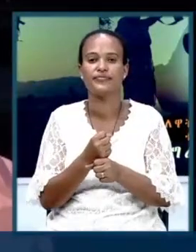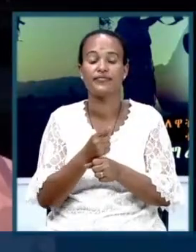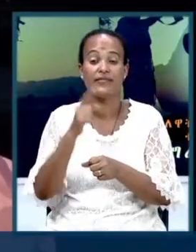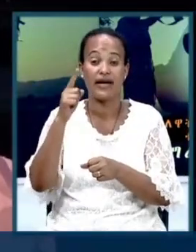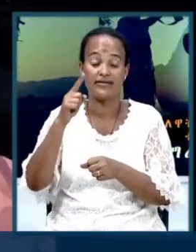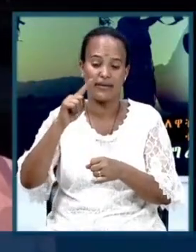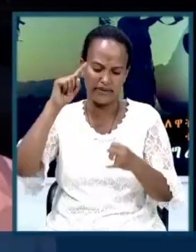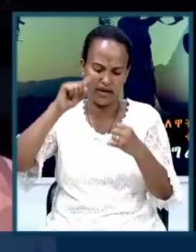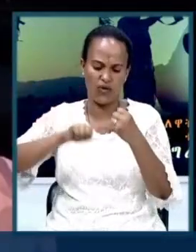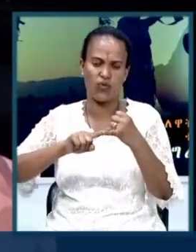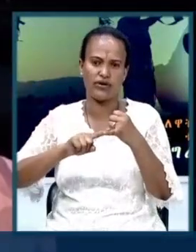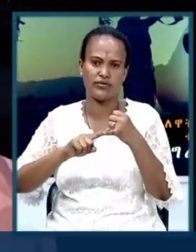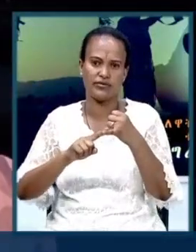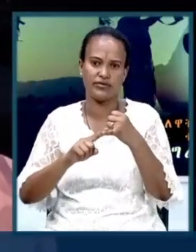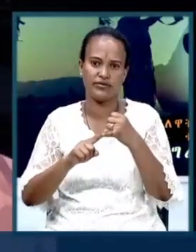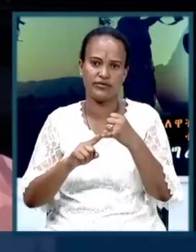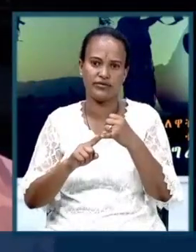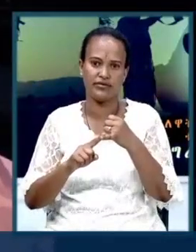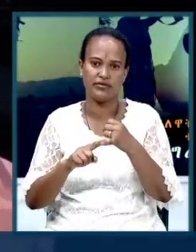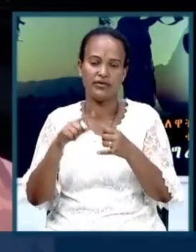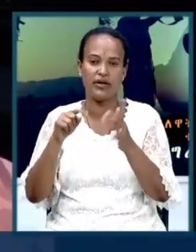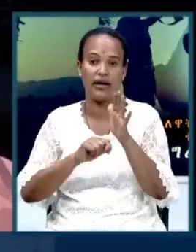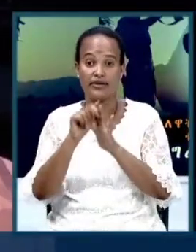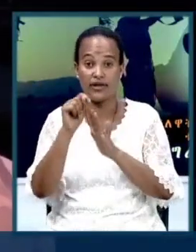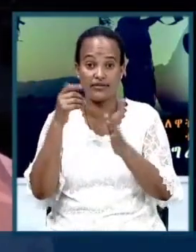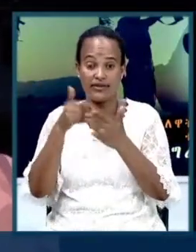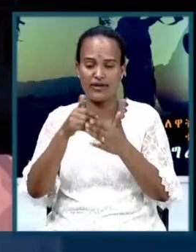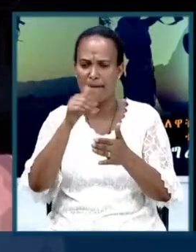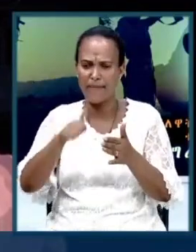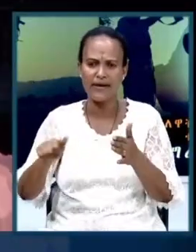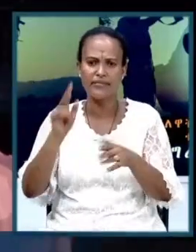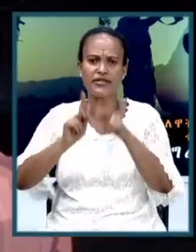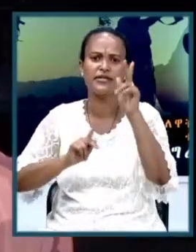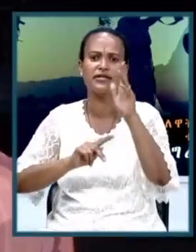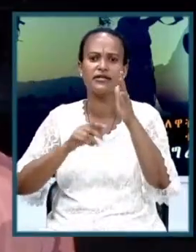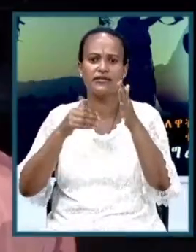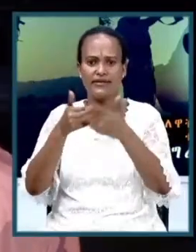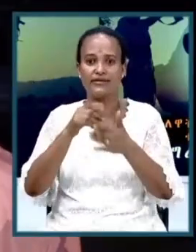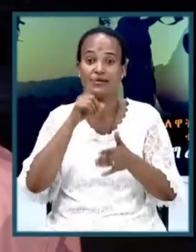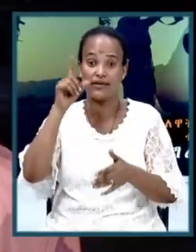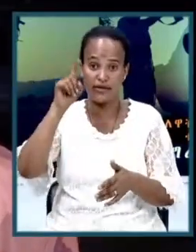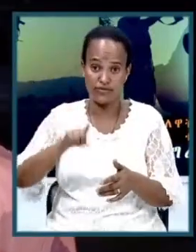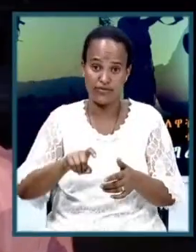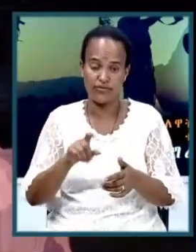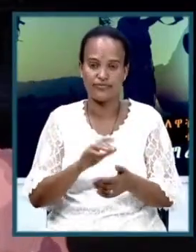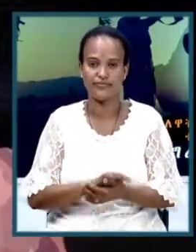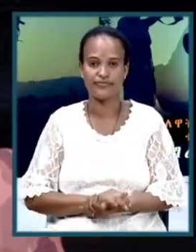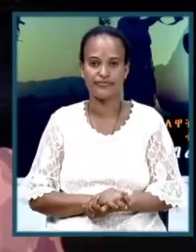ንሓንሳብን ንሓዋሩን ኣብ ትግራይ ዝበፅሐ ኣብ ማንም ህዝቢ ክበፅሕ ስለ ዘይግብኦ